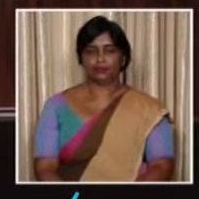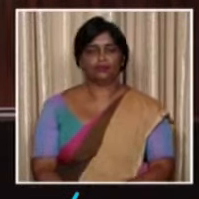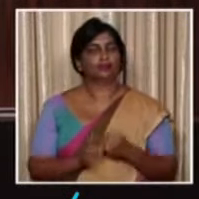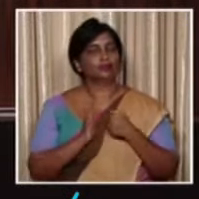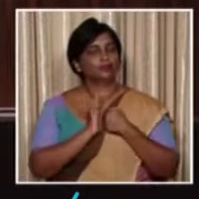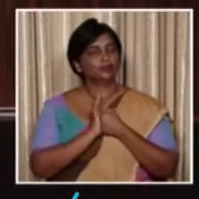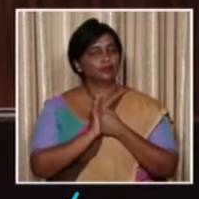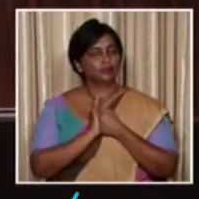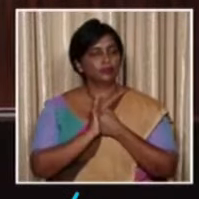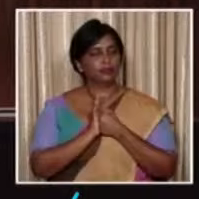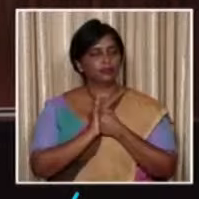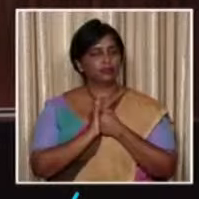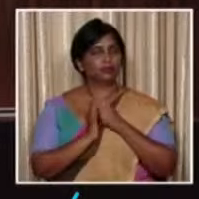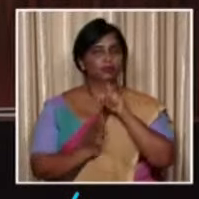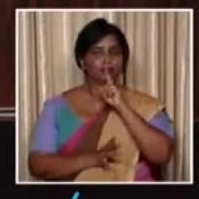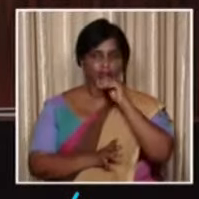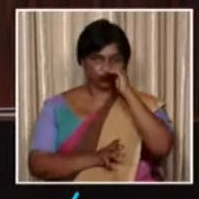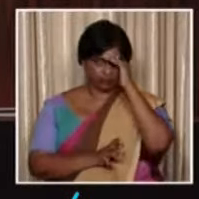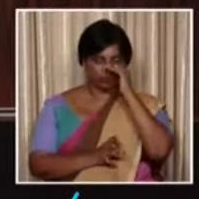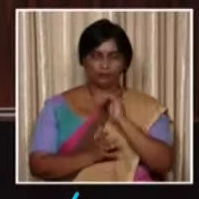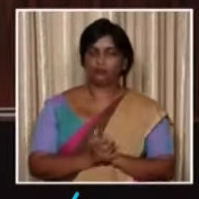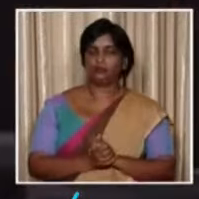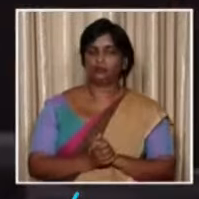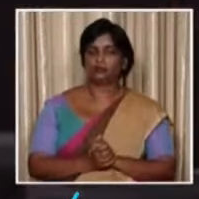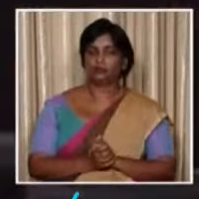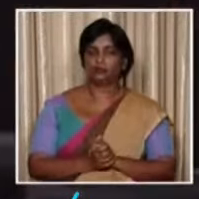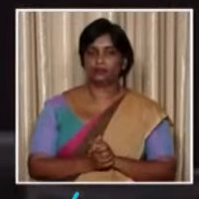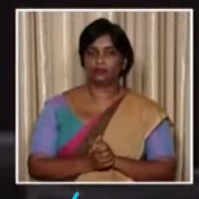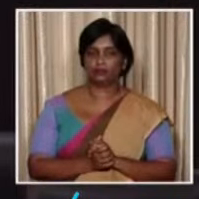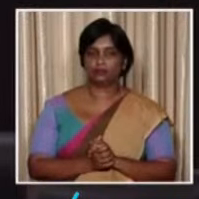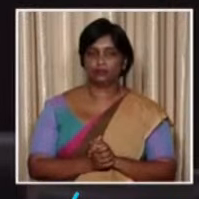गरु खतानायक तुमनी